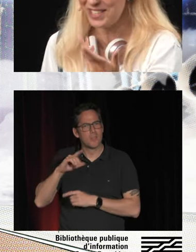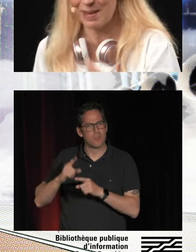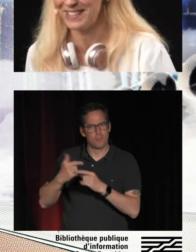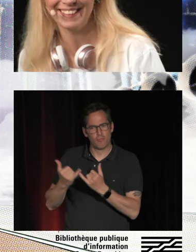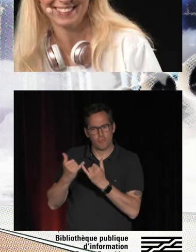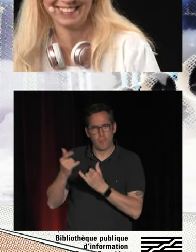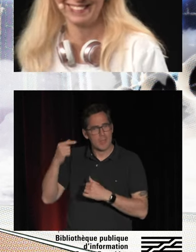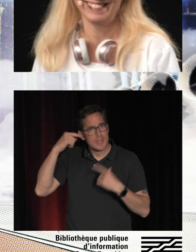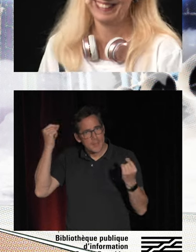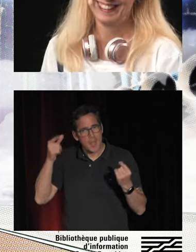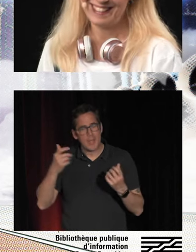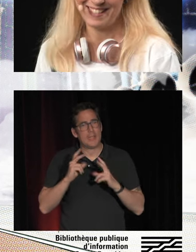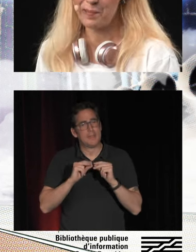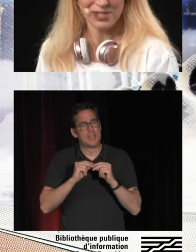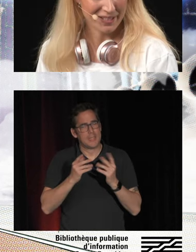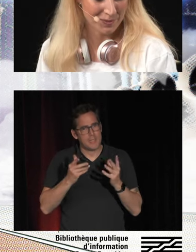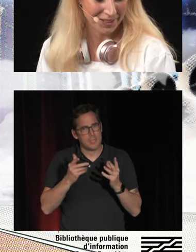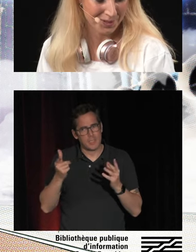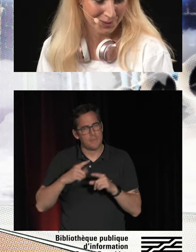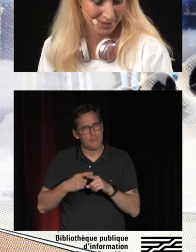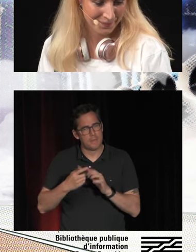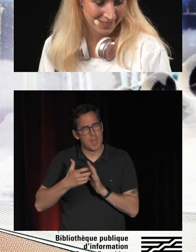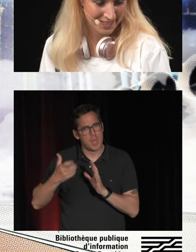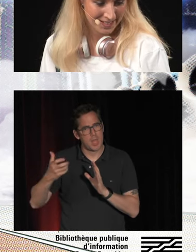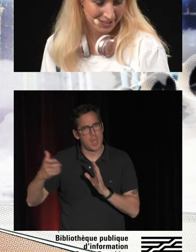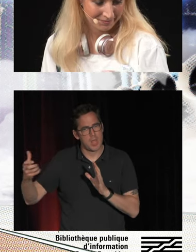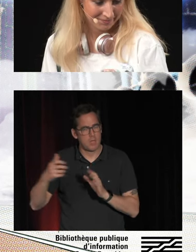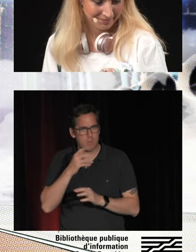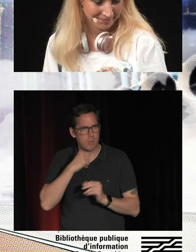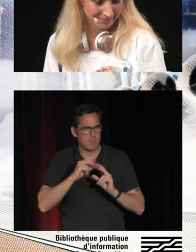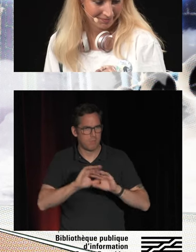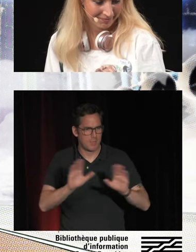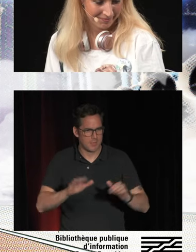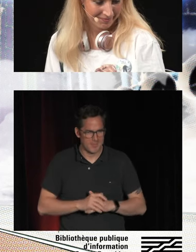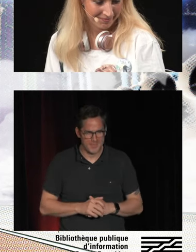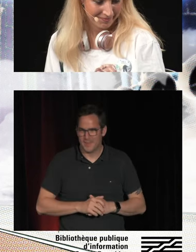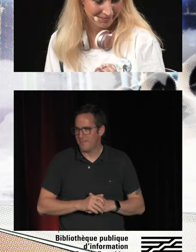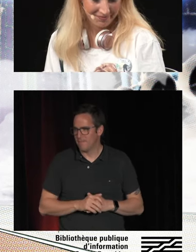puis il y a une cinématique. » Et c'est impossible d'expliquer quoi que ce soit.